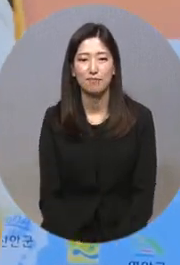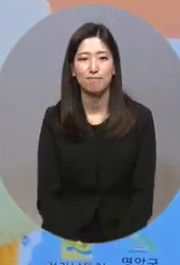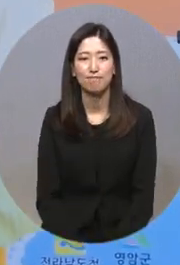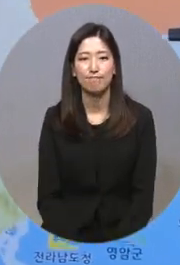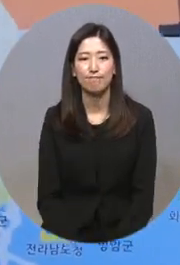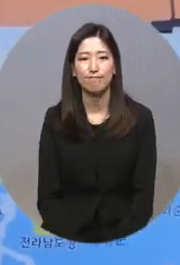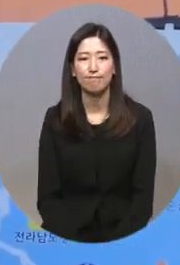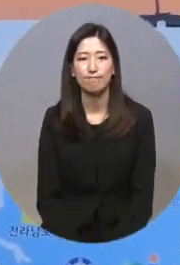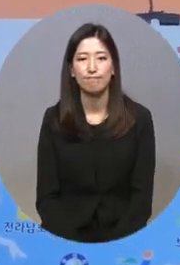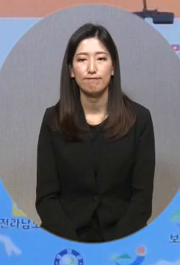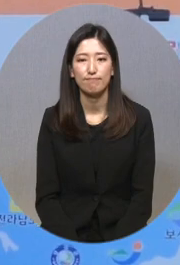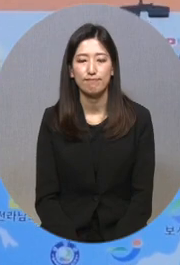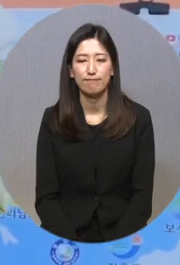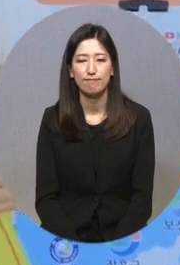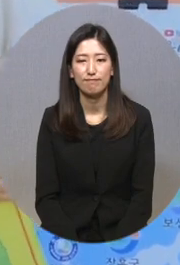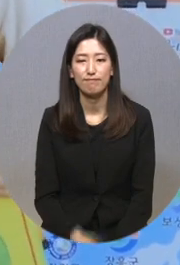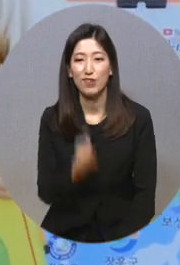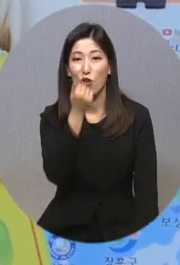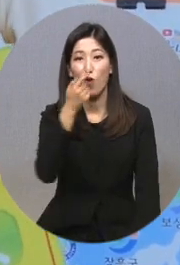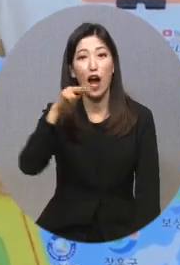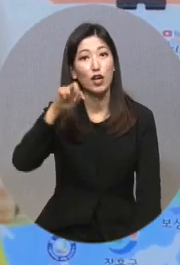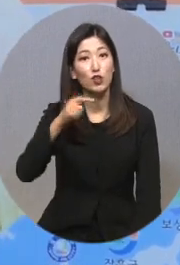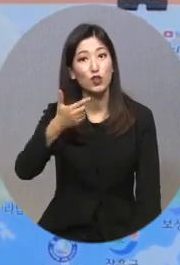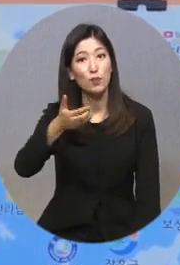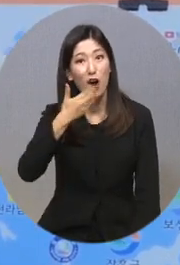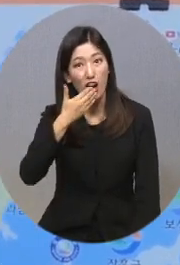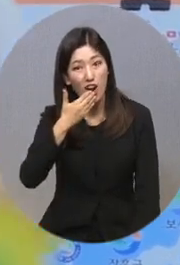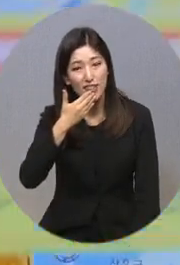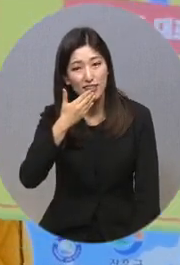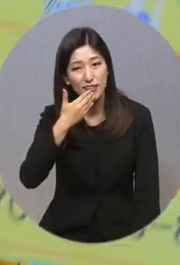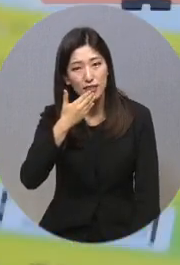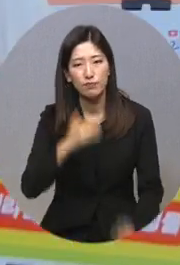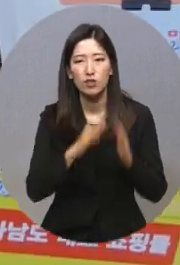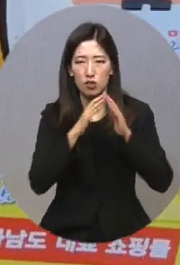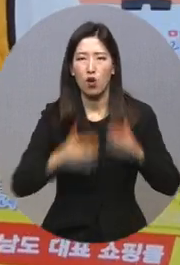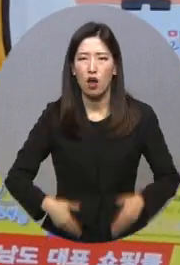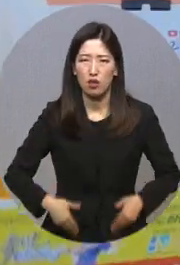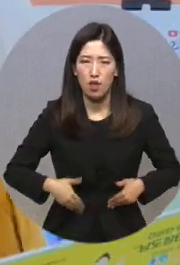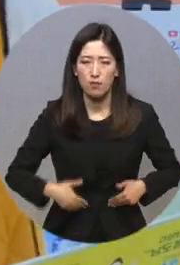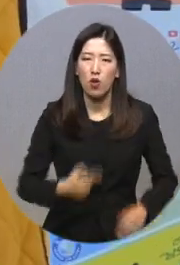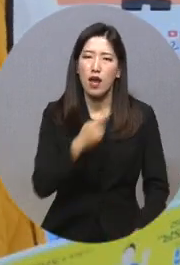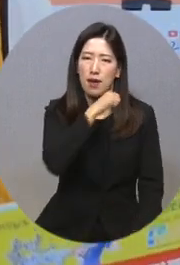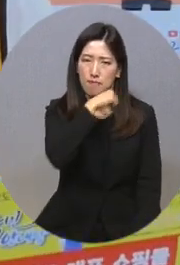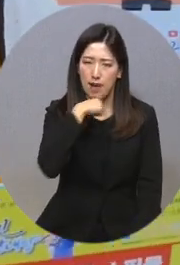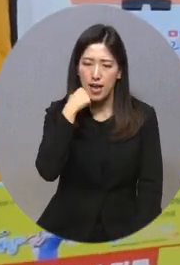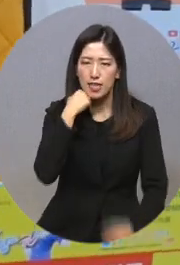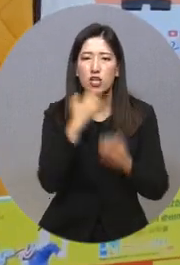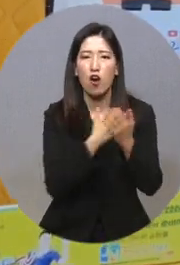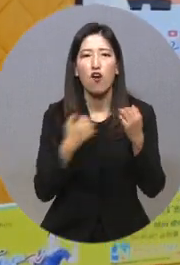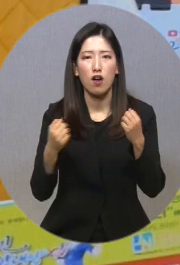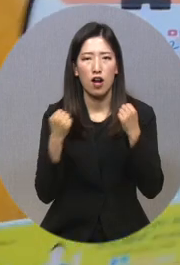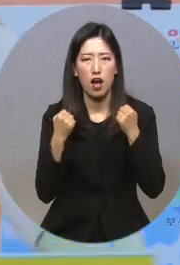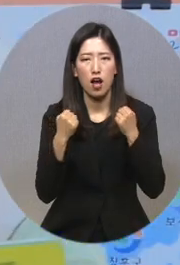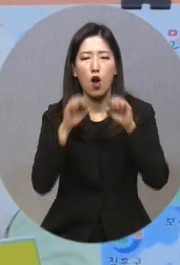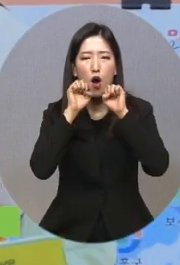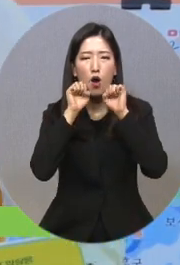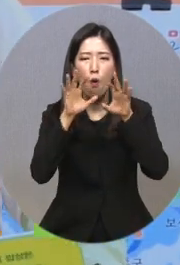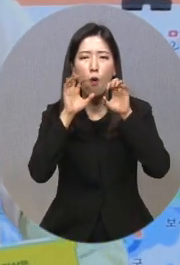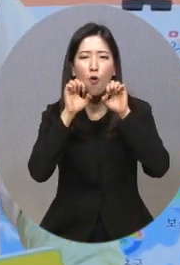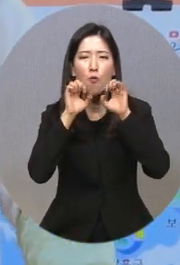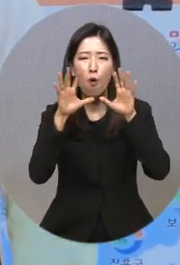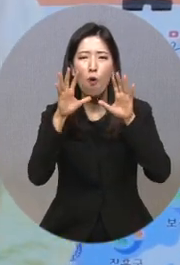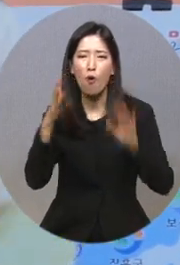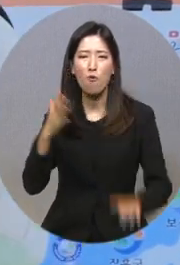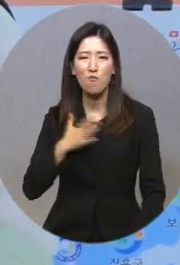김사까도 발휘되는 화순의 먹거리 그렇습니다. 전라남도의 맛과 건강까지 생각한 좋은 먹거리를 홍보하는